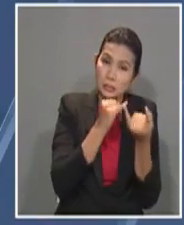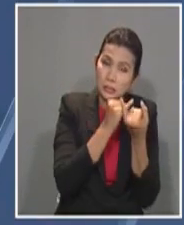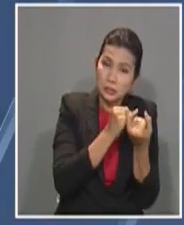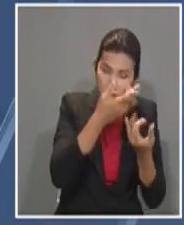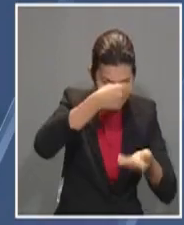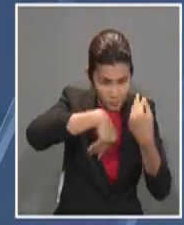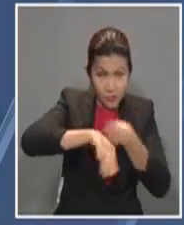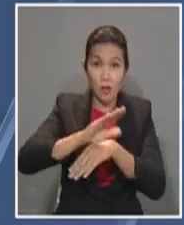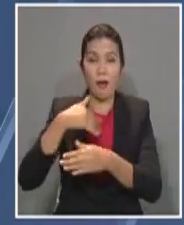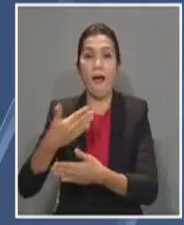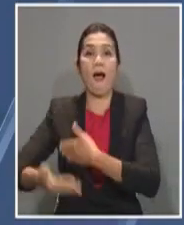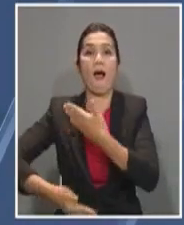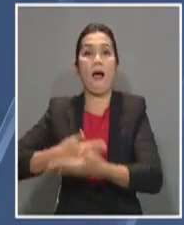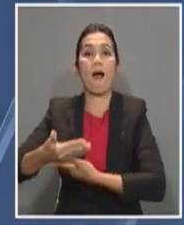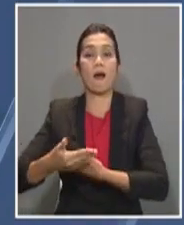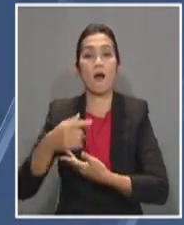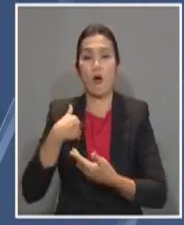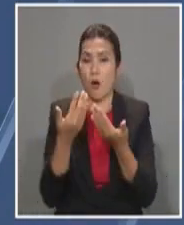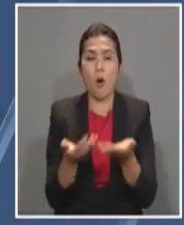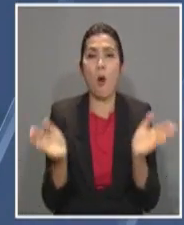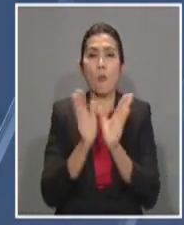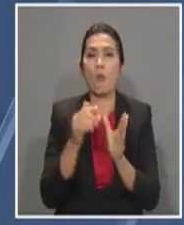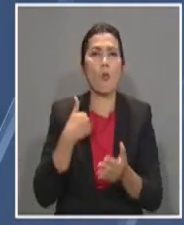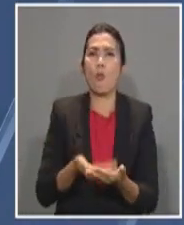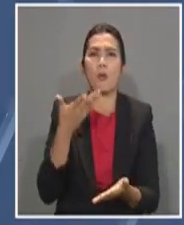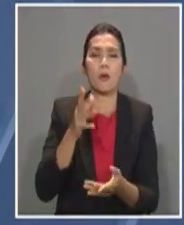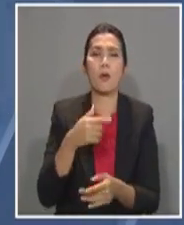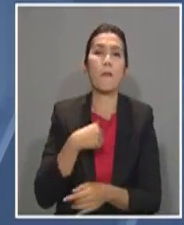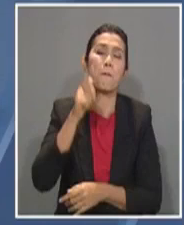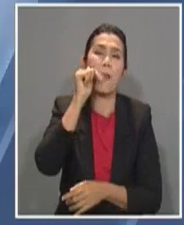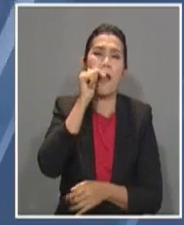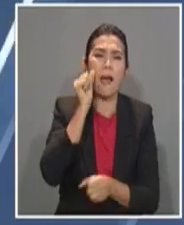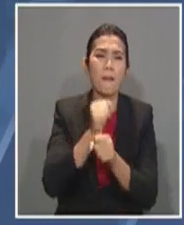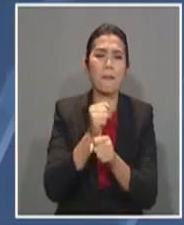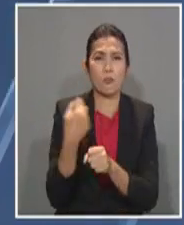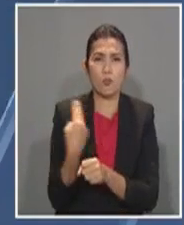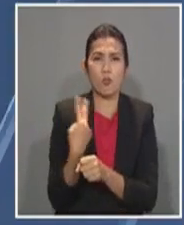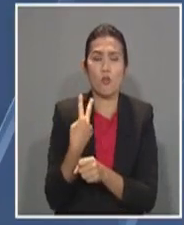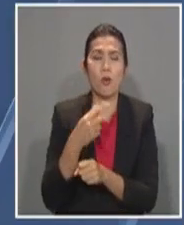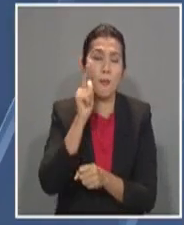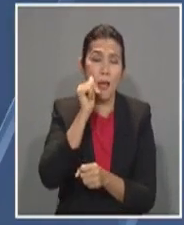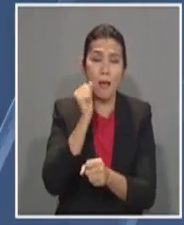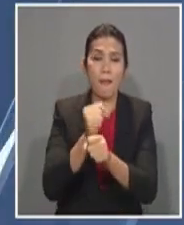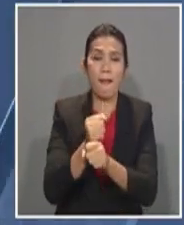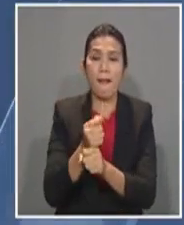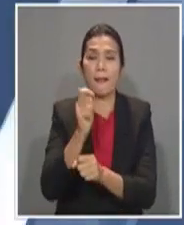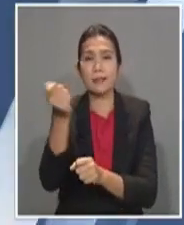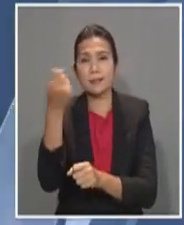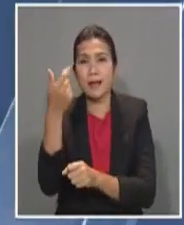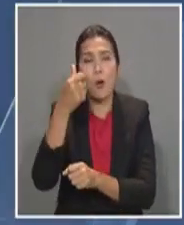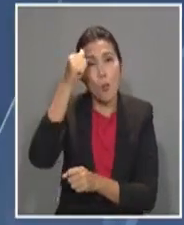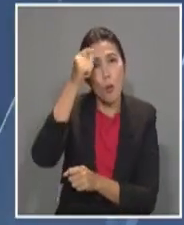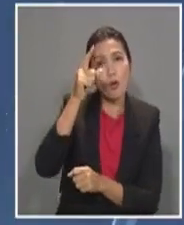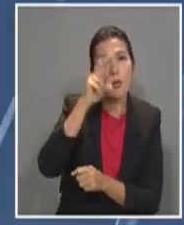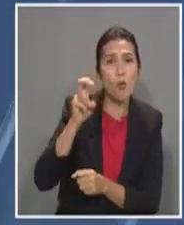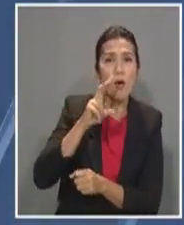องเนี่ยก็ไม่ได้ร่ำรวยว่างั้นนะอยู่กับแม่2คนแม่ทำงานรับจ้างทั่วไปเงินเดือนเงินวันดีกว่านะเงินวัน 200-300